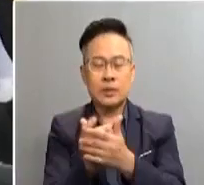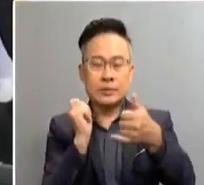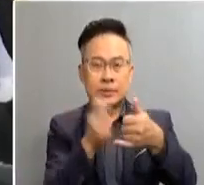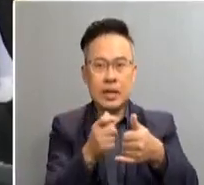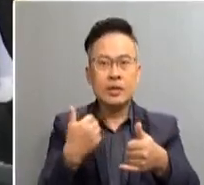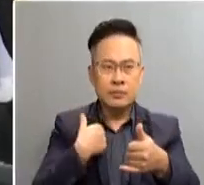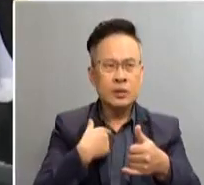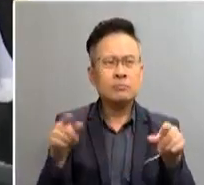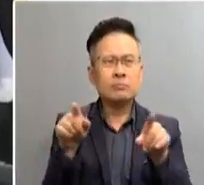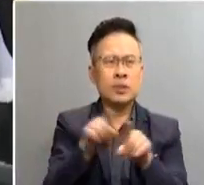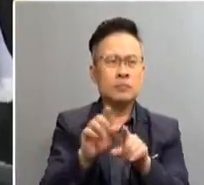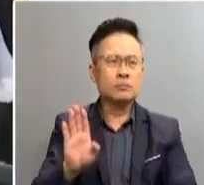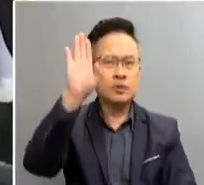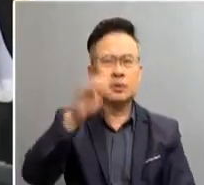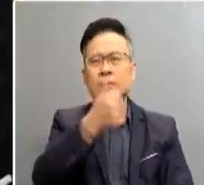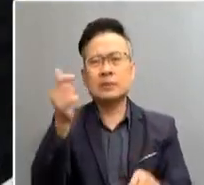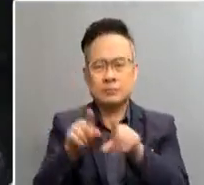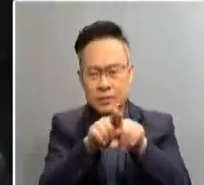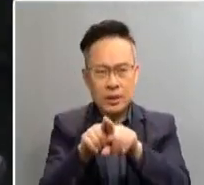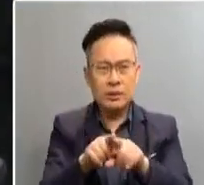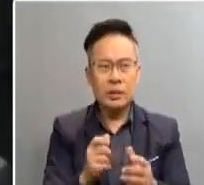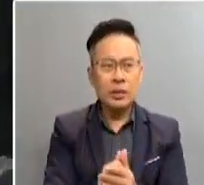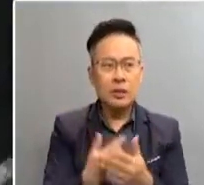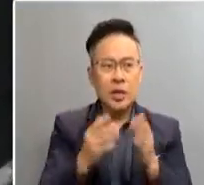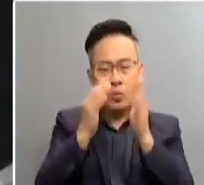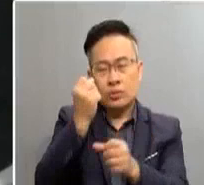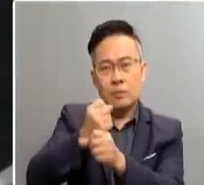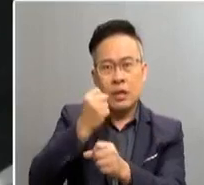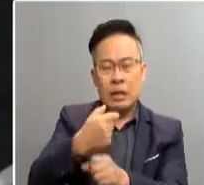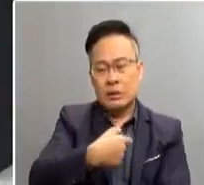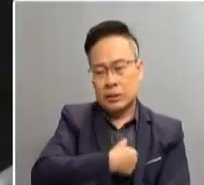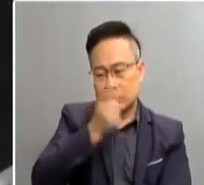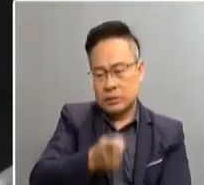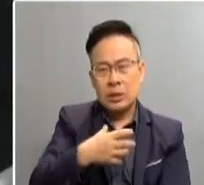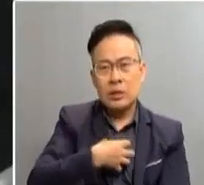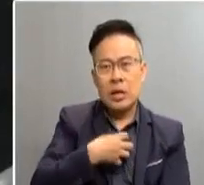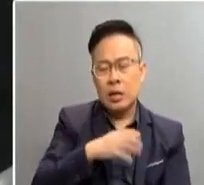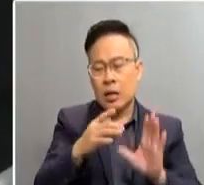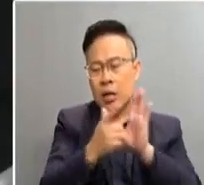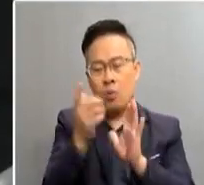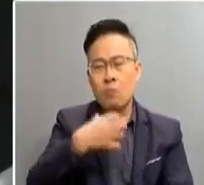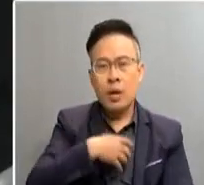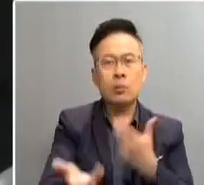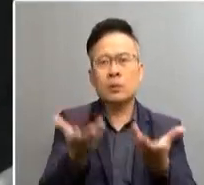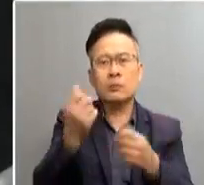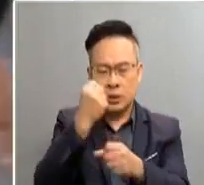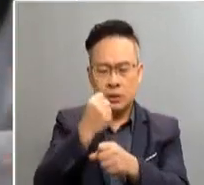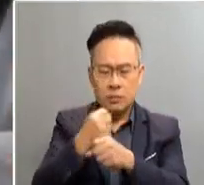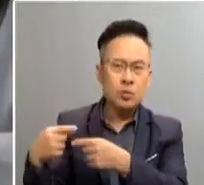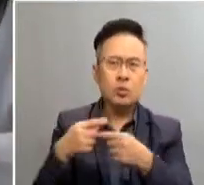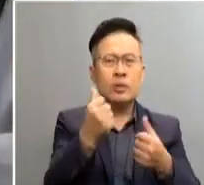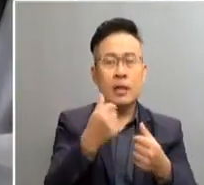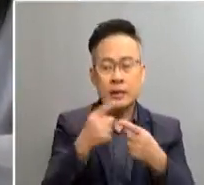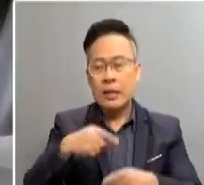ทั่วไปที่หลายองค์กรนำมาใช้อยู่แต่หากว่าพนักงานไม่ได้ประสงค์จะร่วมโครงการก็เชื่อว่าจะยังคงร่วมมือร่วมใ